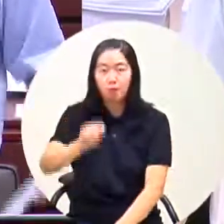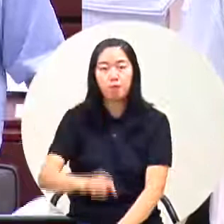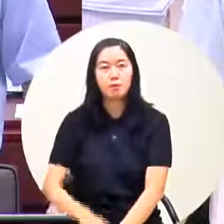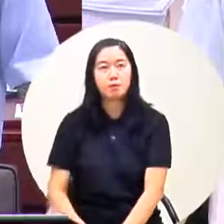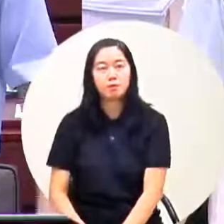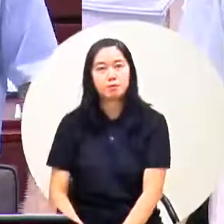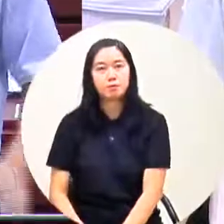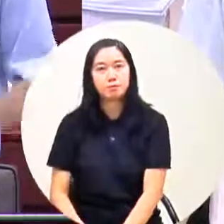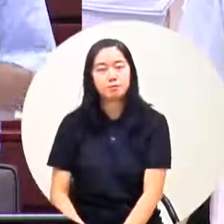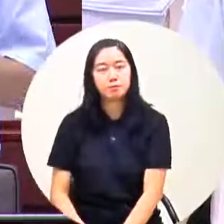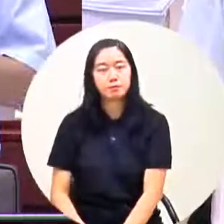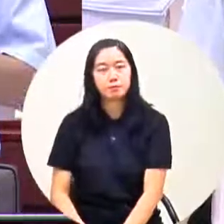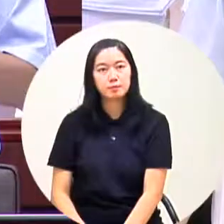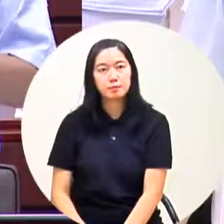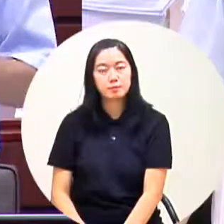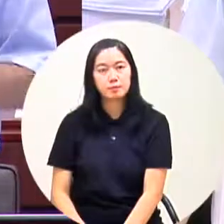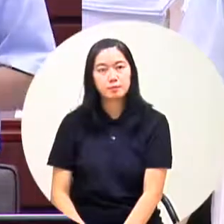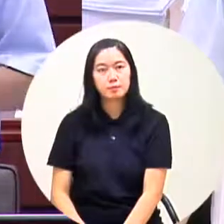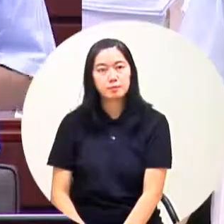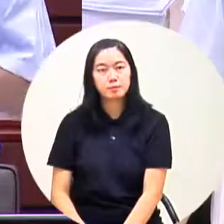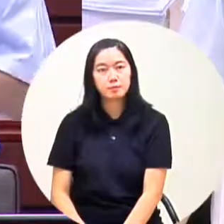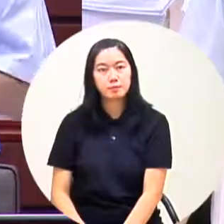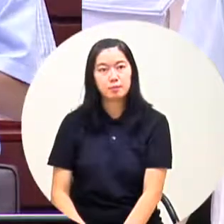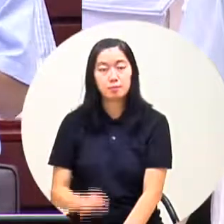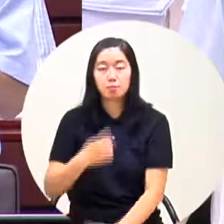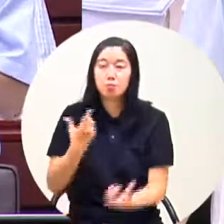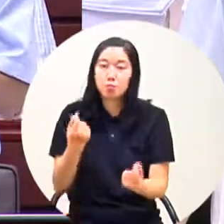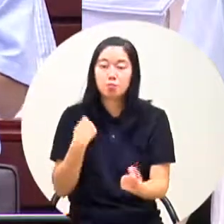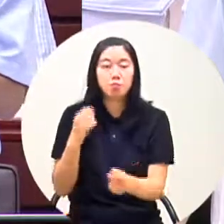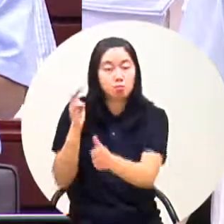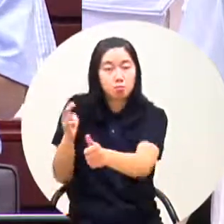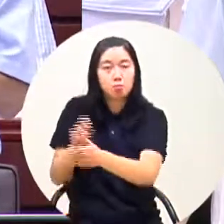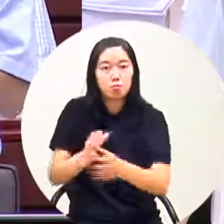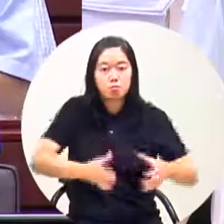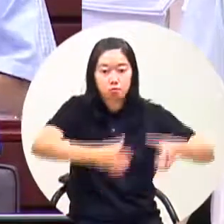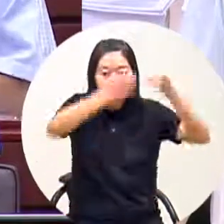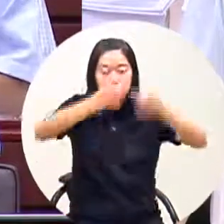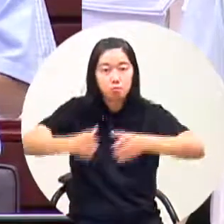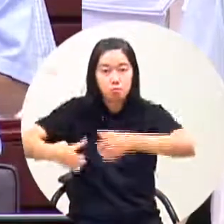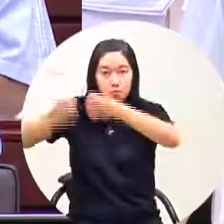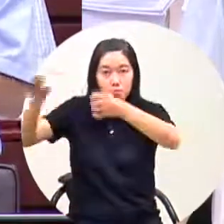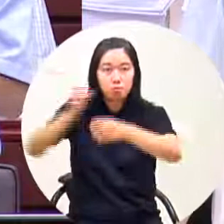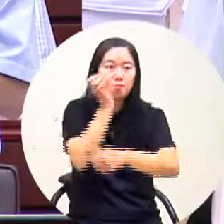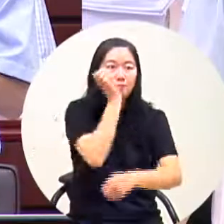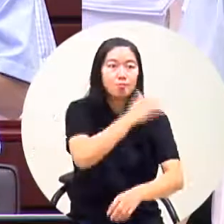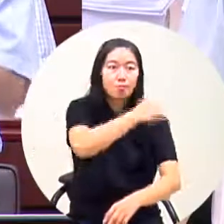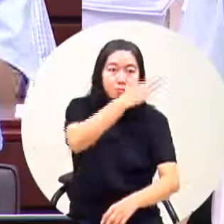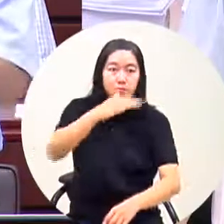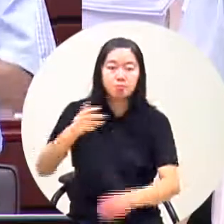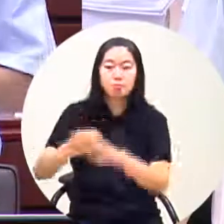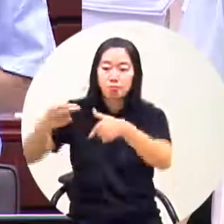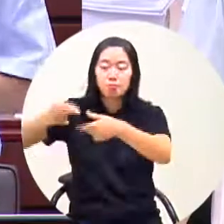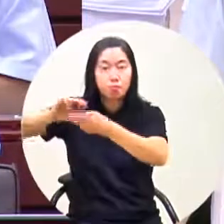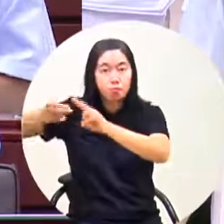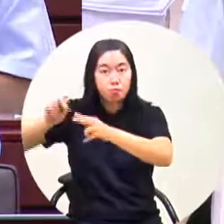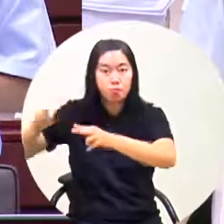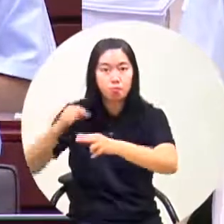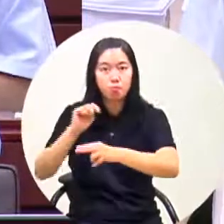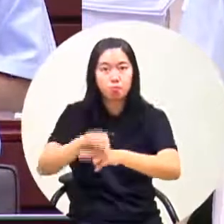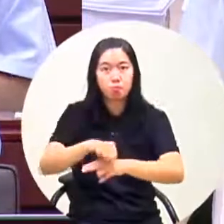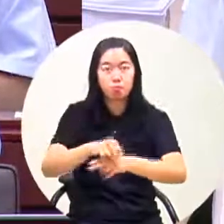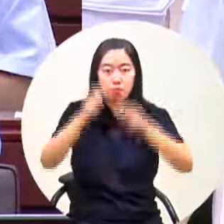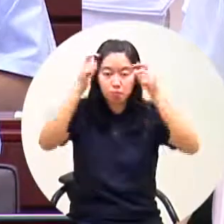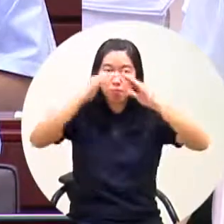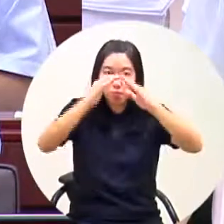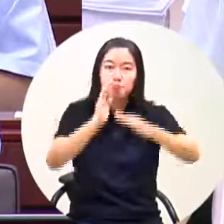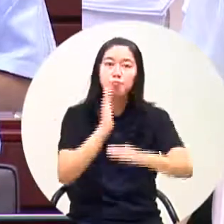减头六万栋吼、哦。所以尽量就是即摆，阮嘛要求因这两卡林务甲工山尽量以按高雄市诶遮个废弃物为主